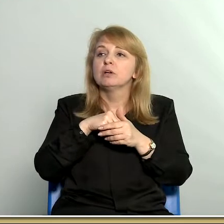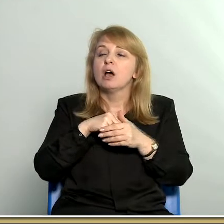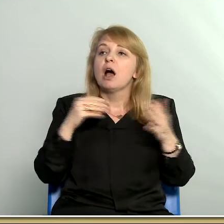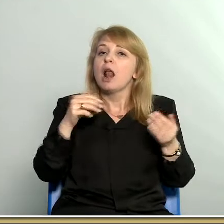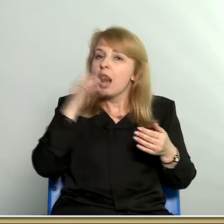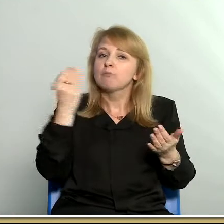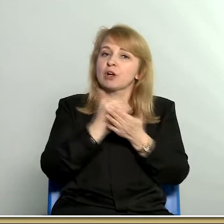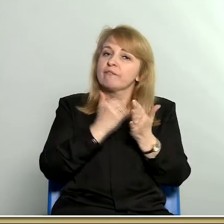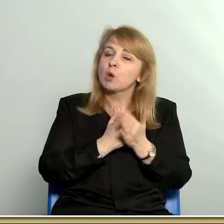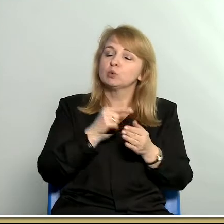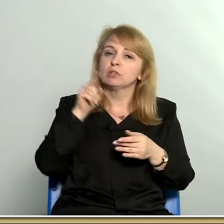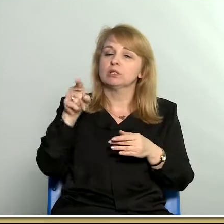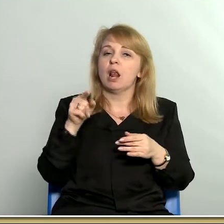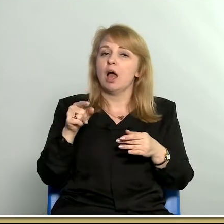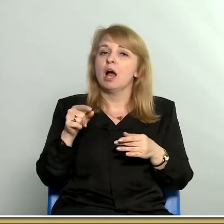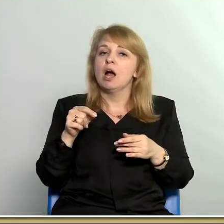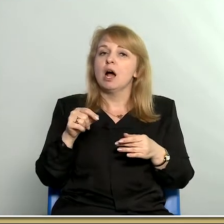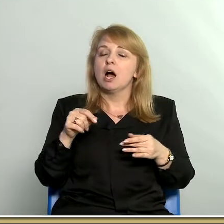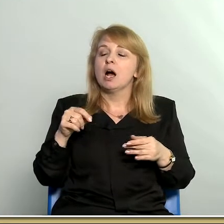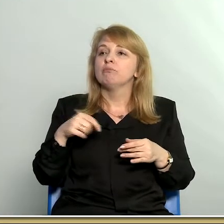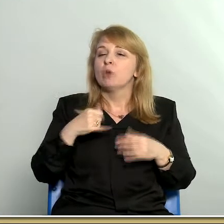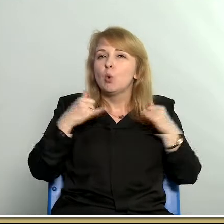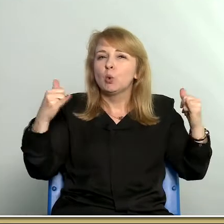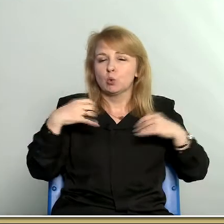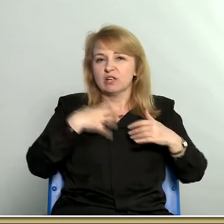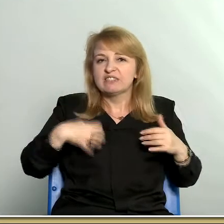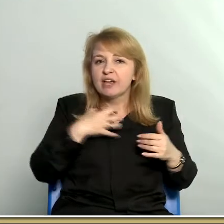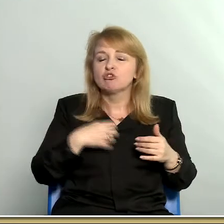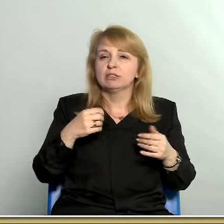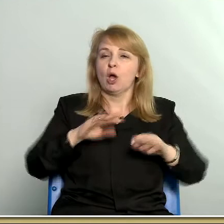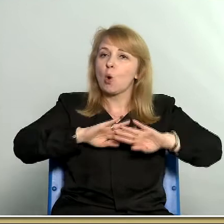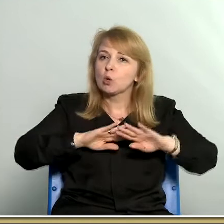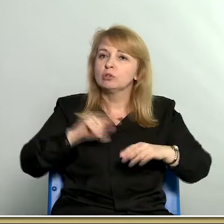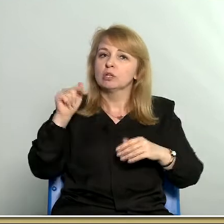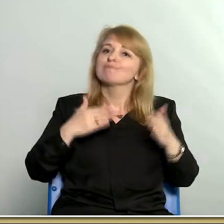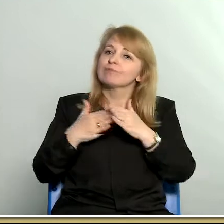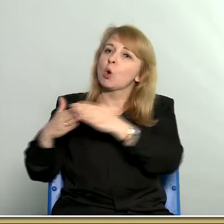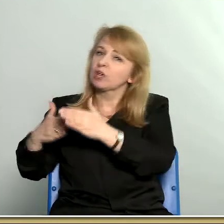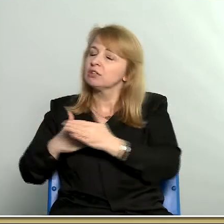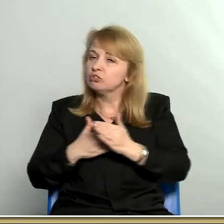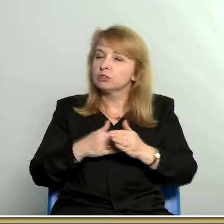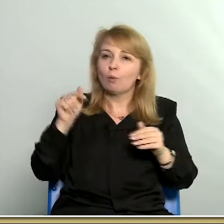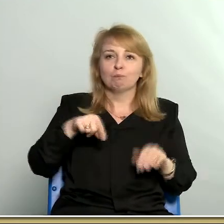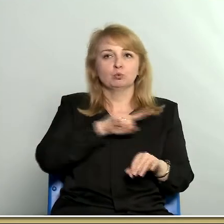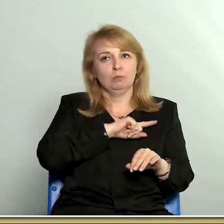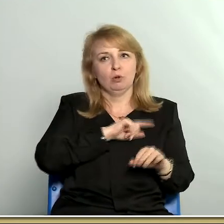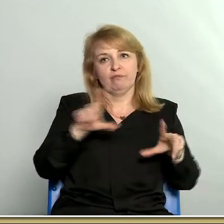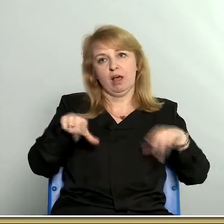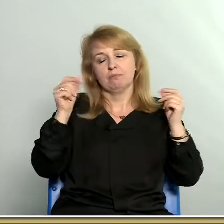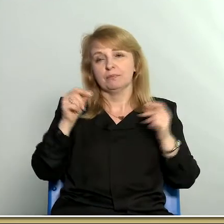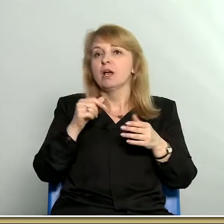warunków bytowych, gatunków chronionych. Także tutaj duże ograniczenia i stosunkowo mniejsza alokacja.